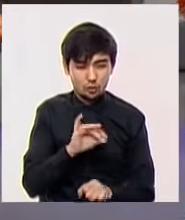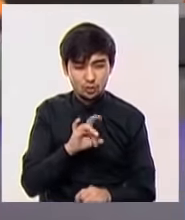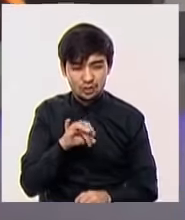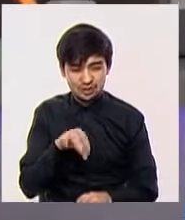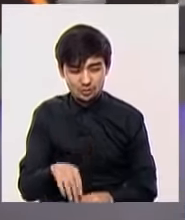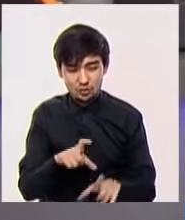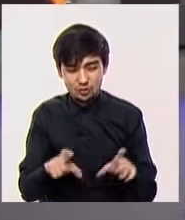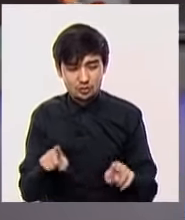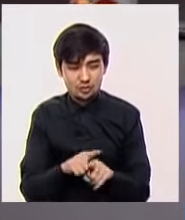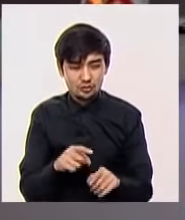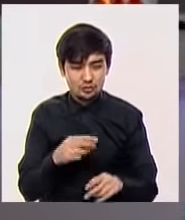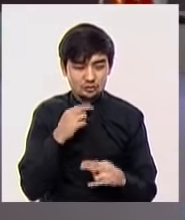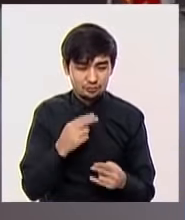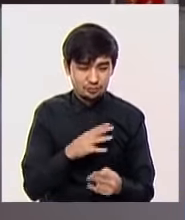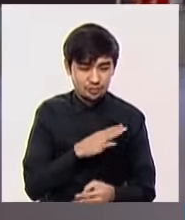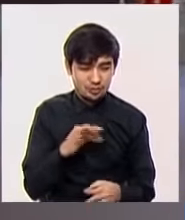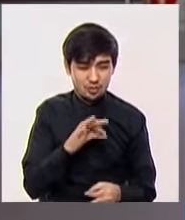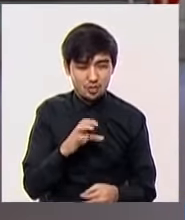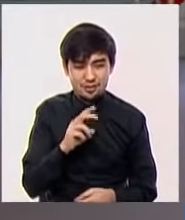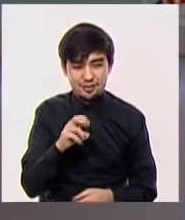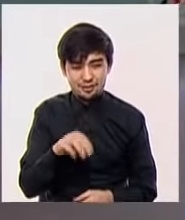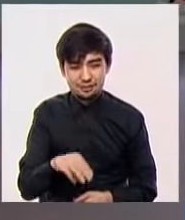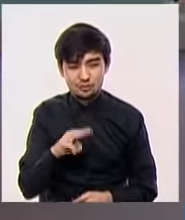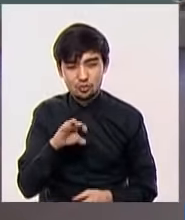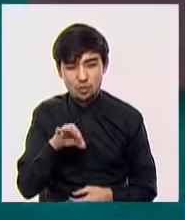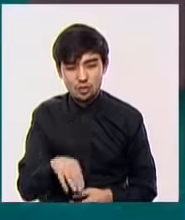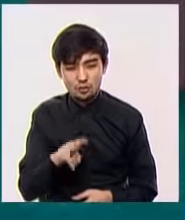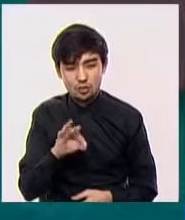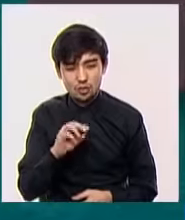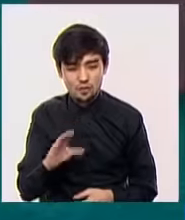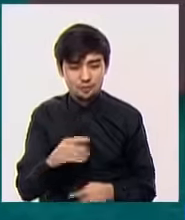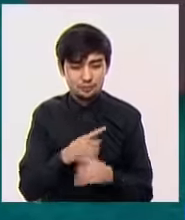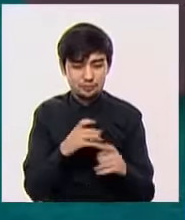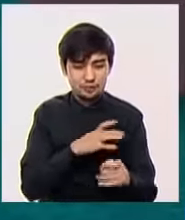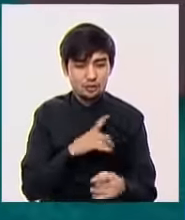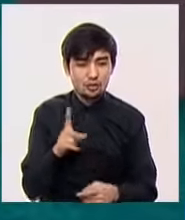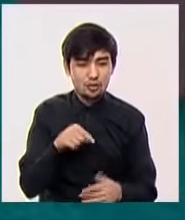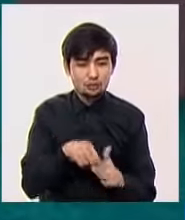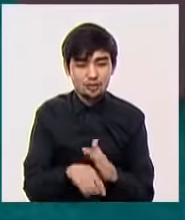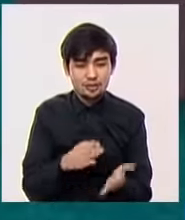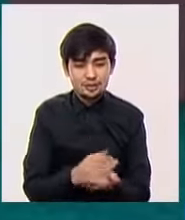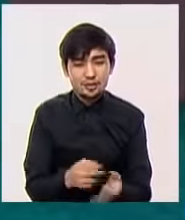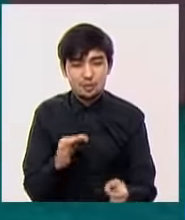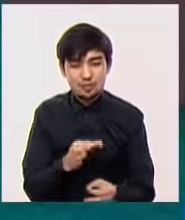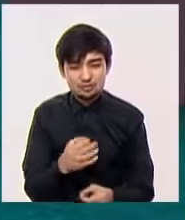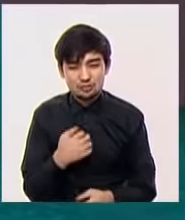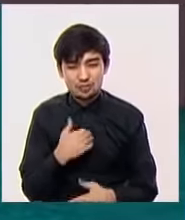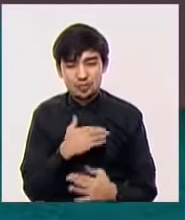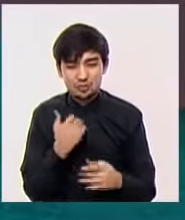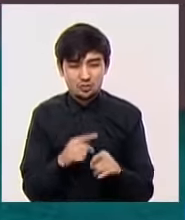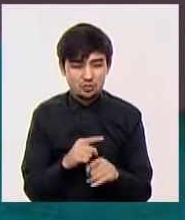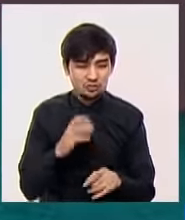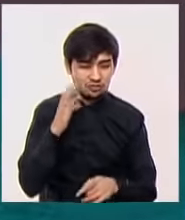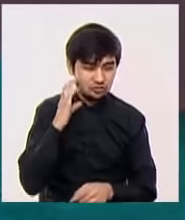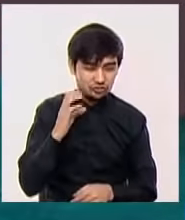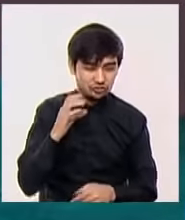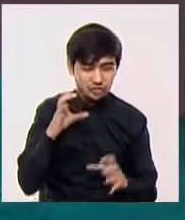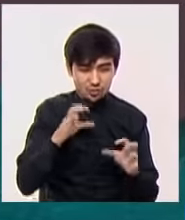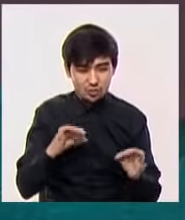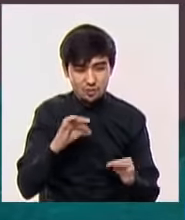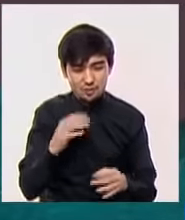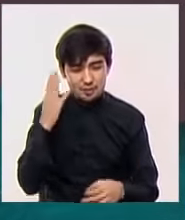правового нигилизма высказался касым-жомарт токаев так что же лежит в основе этого нежелания нургали сабитов выслушал